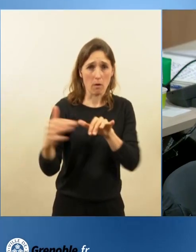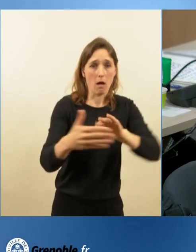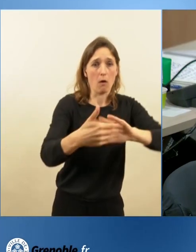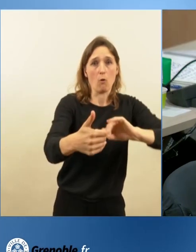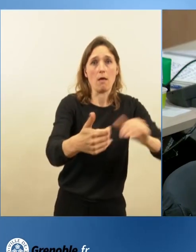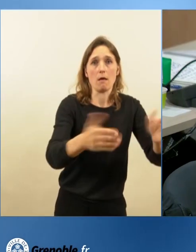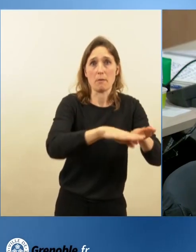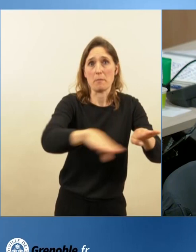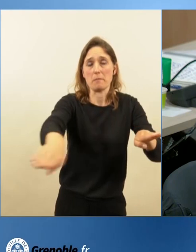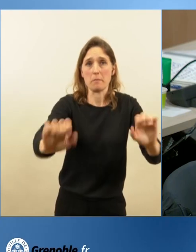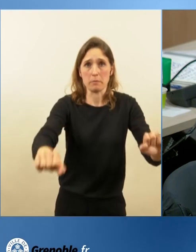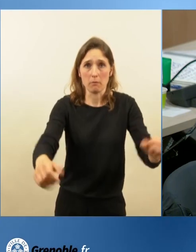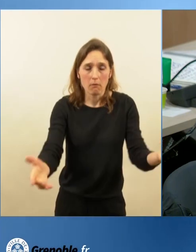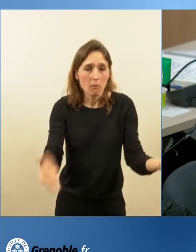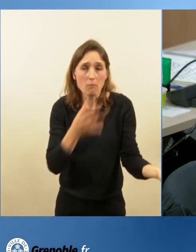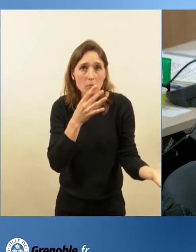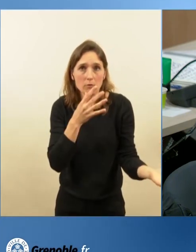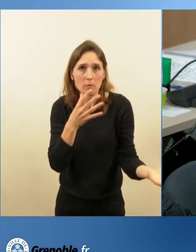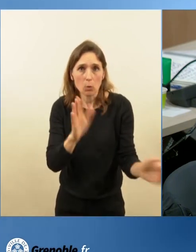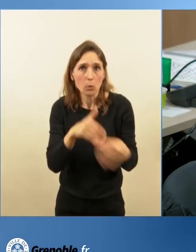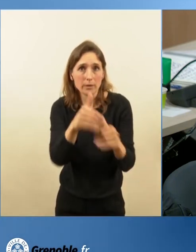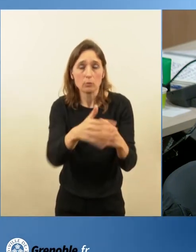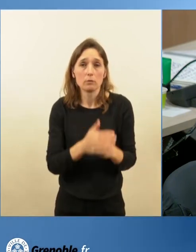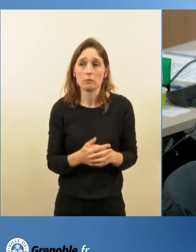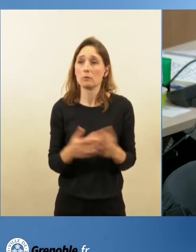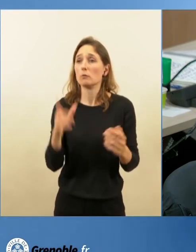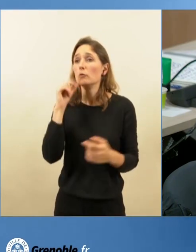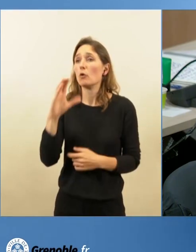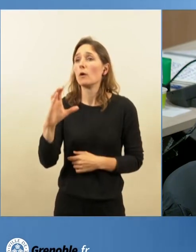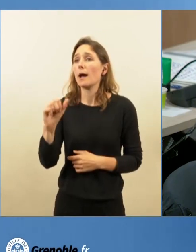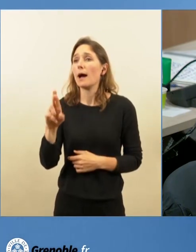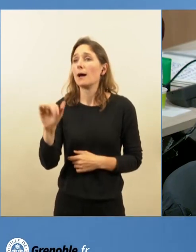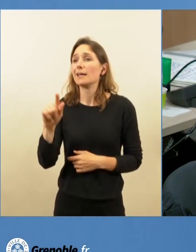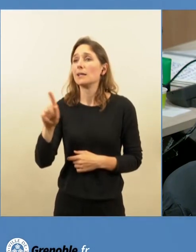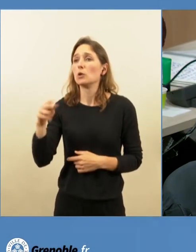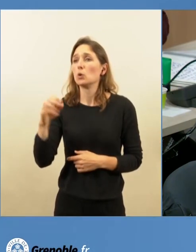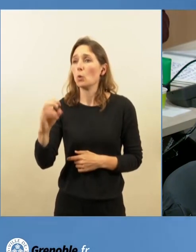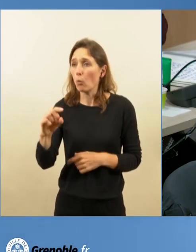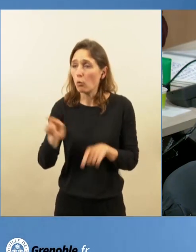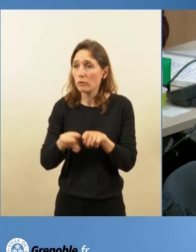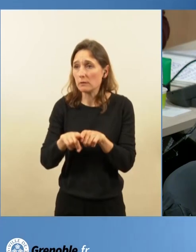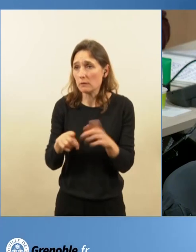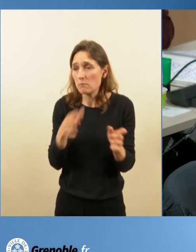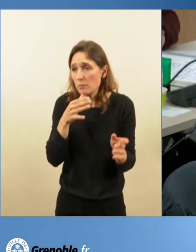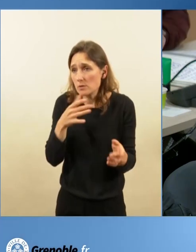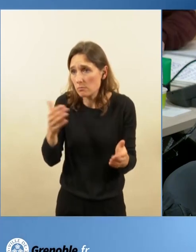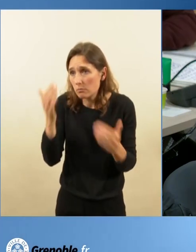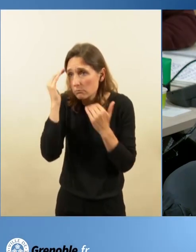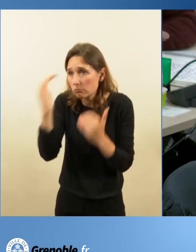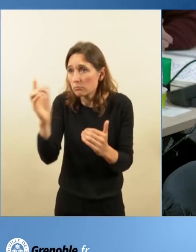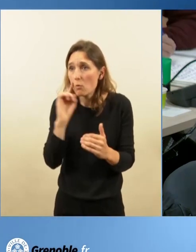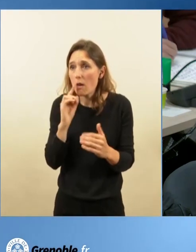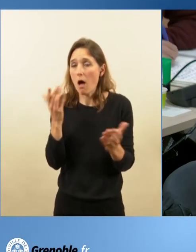ce type de concept si on recule encore plus à l'incarinion il peut pas être crédible en présent en ayant poussé des projets de tunnels